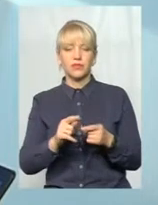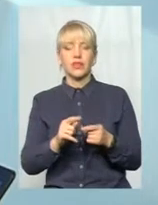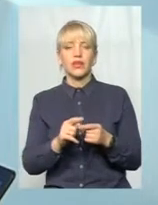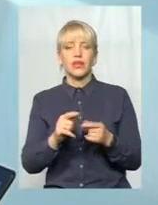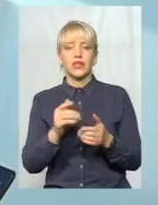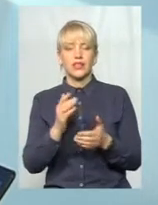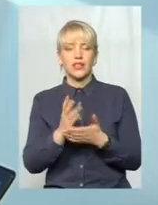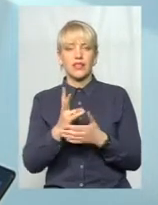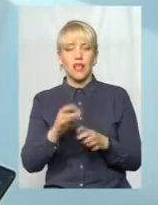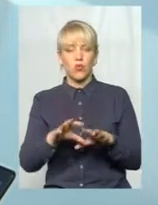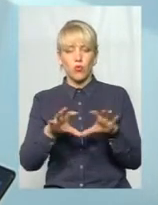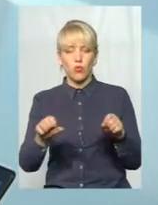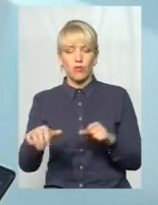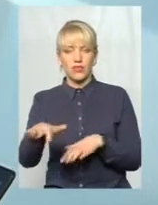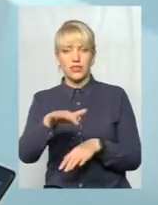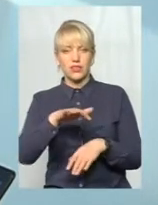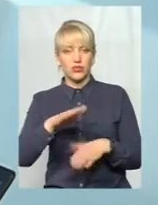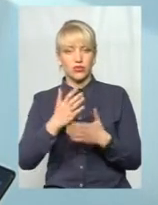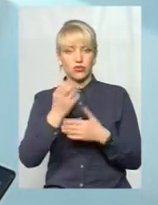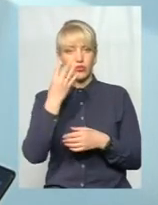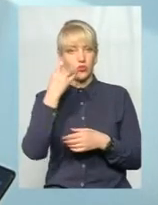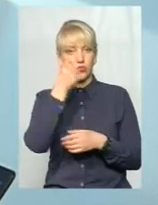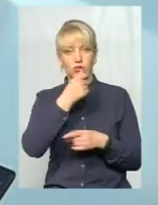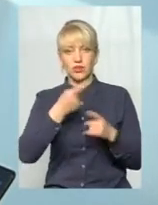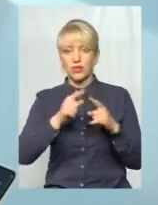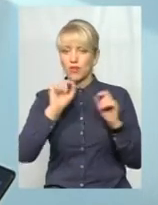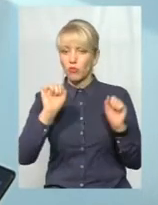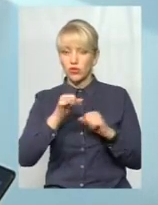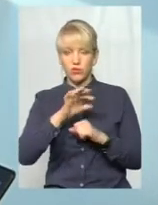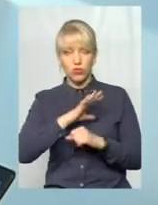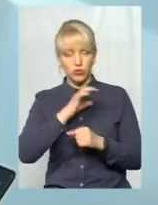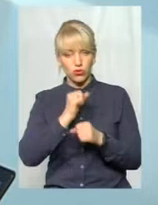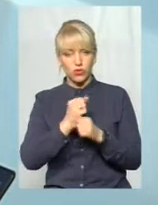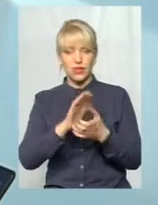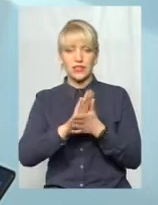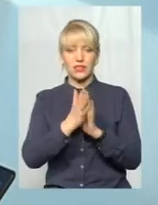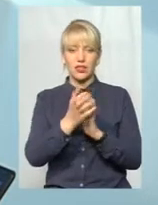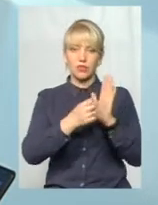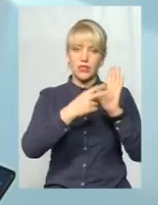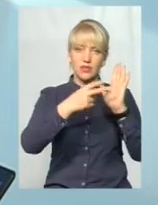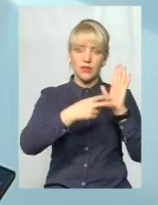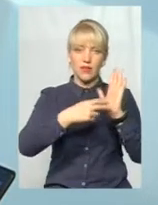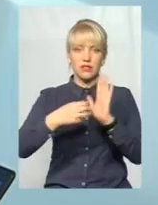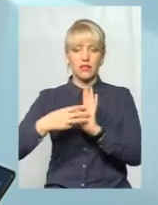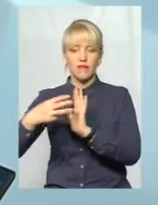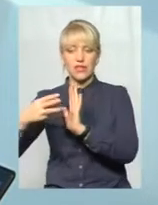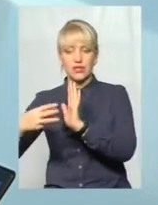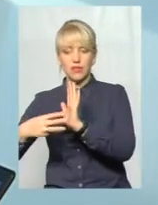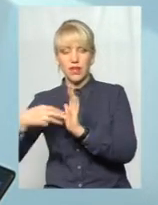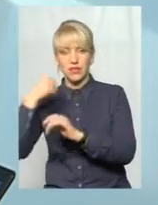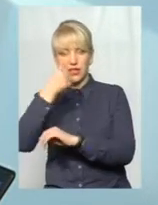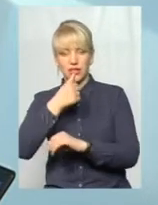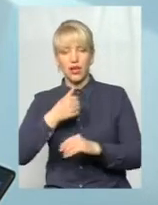то якщо це в 2014 році було неможливо зробити, то станом на 2017 рік, 2018 рік процедура обміну